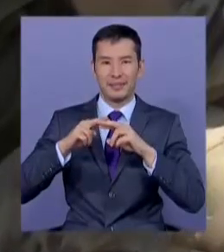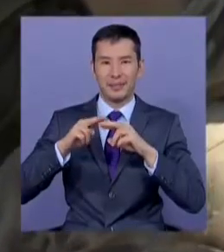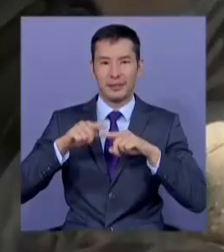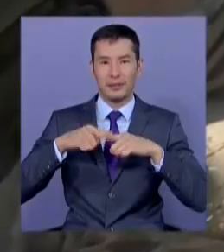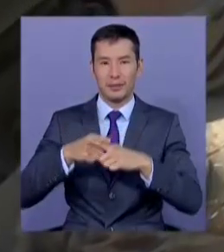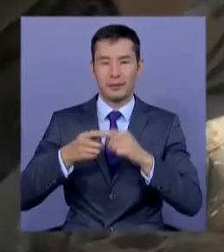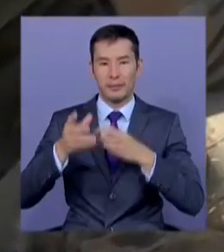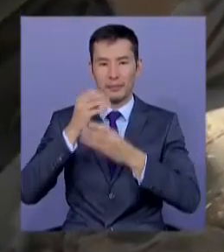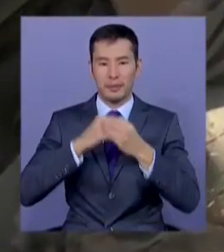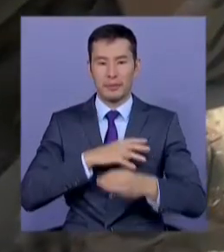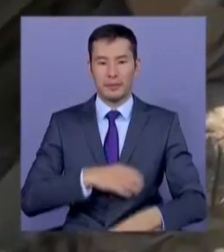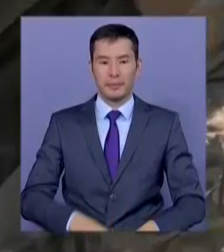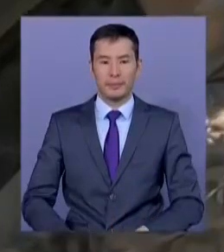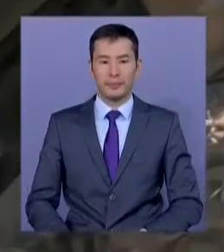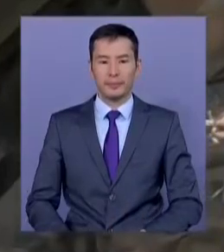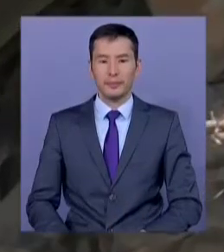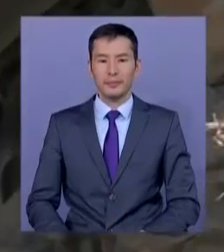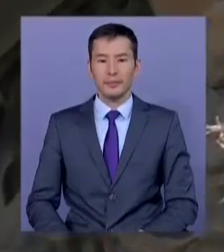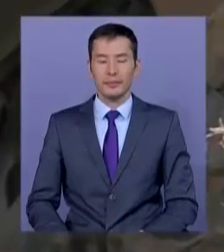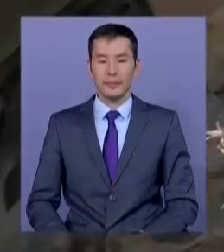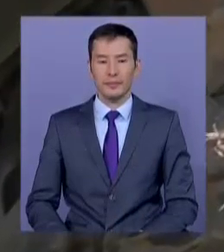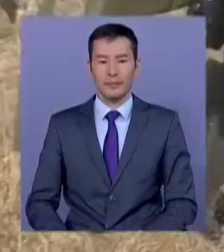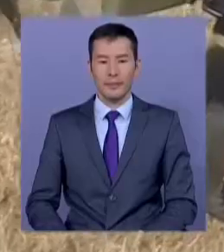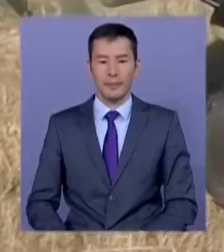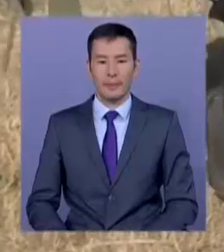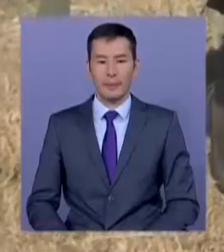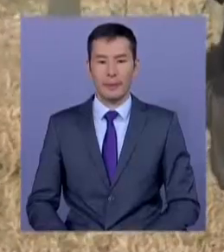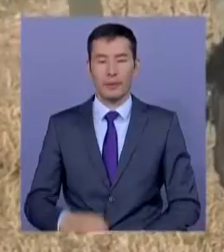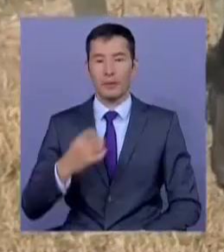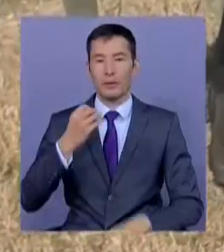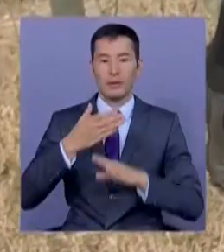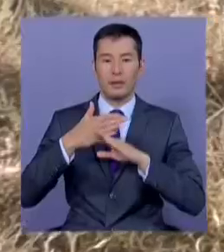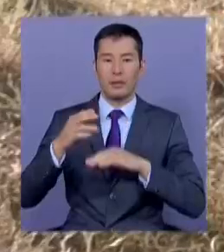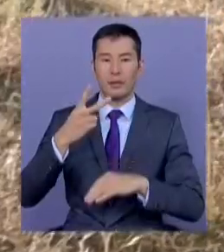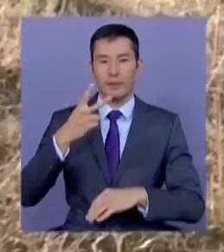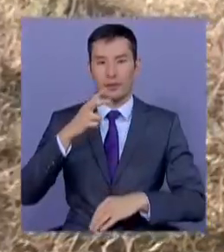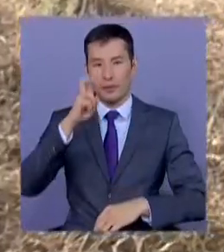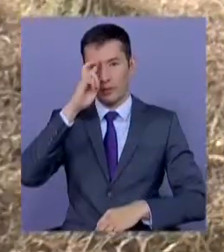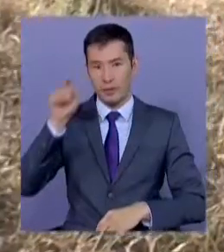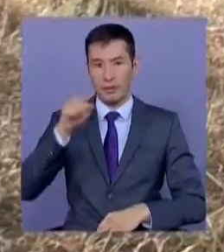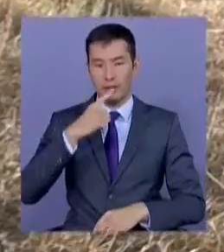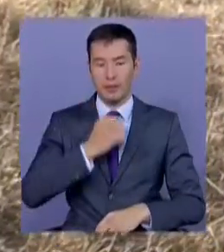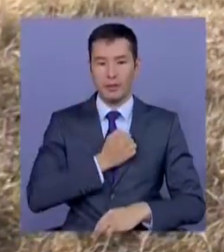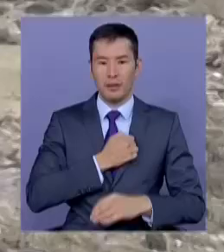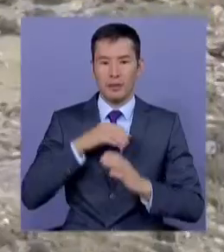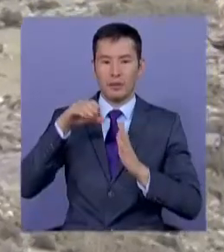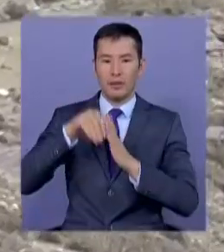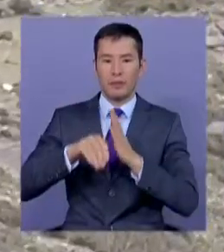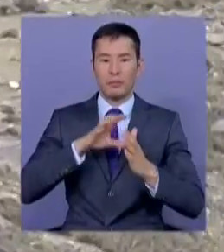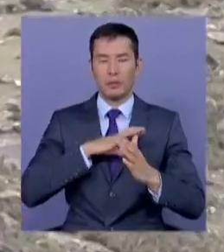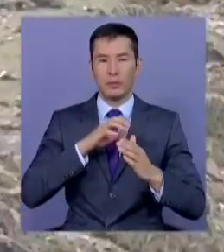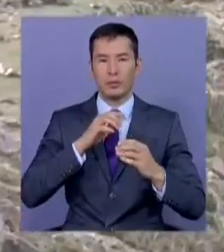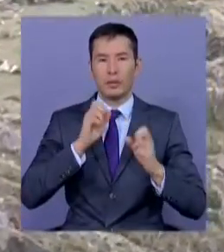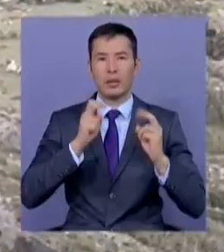Земля 21, я гроза 3, прием! Одан басқа екі елдің әскери бөлімшелері құрама жасақ құрамында